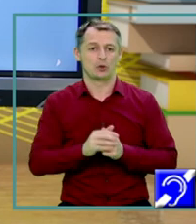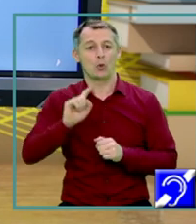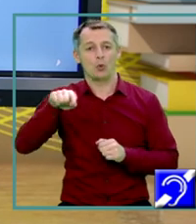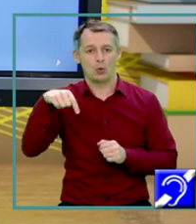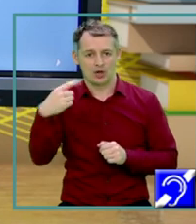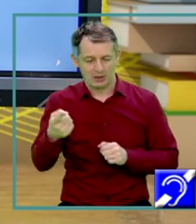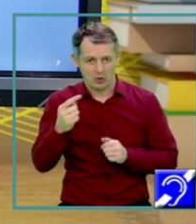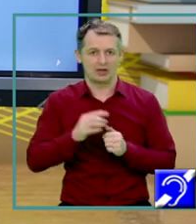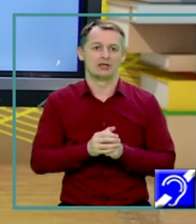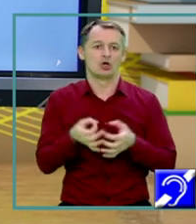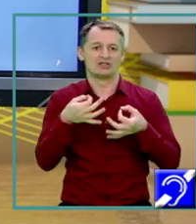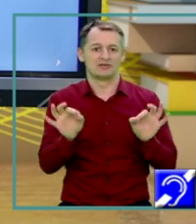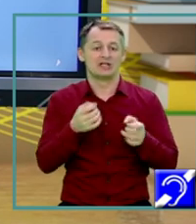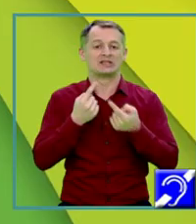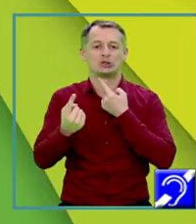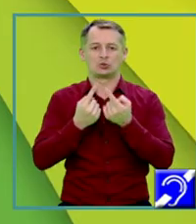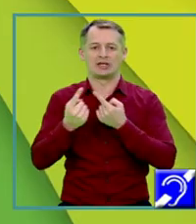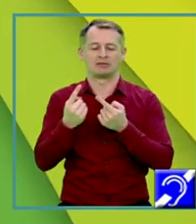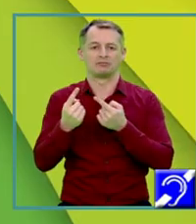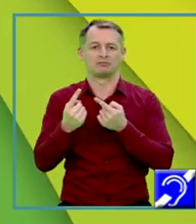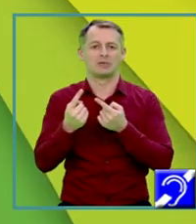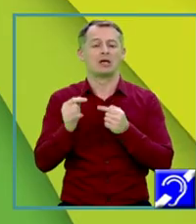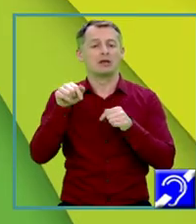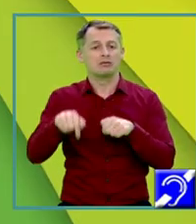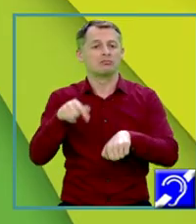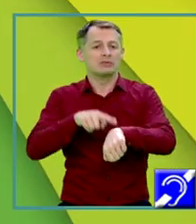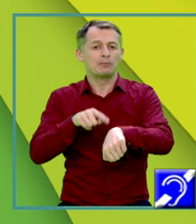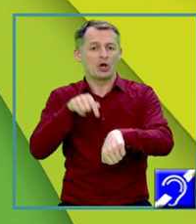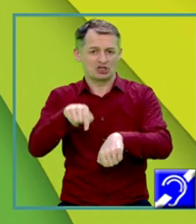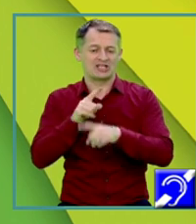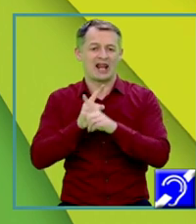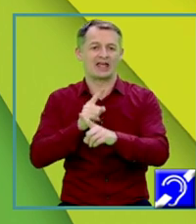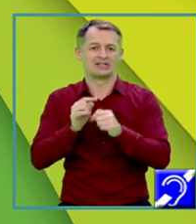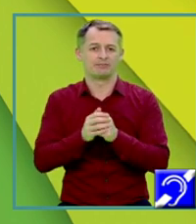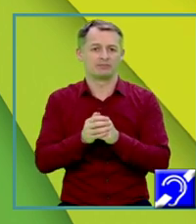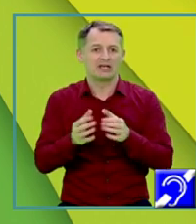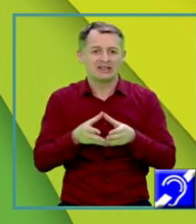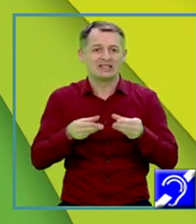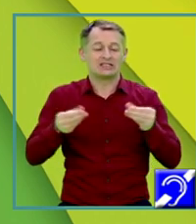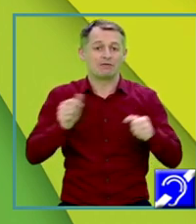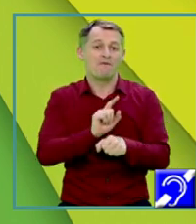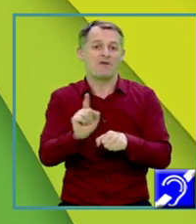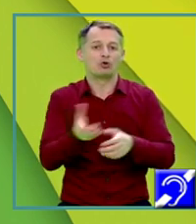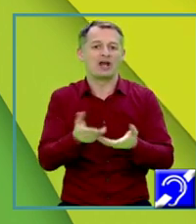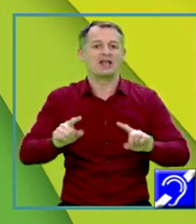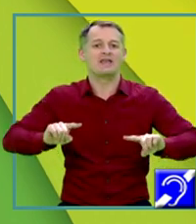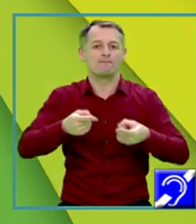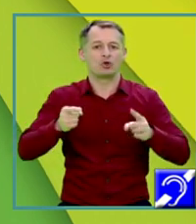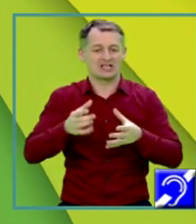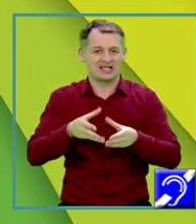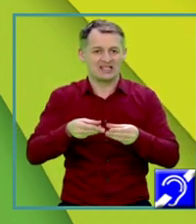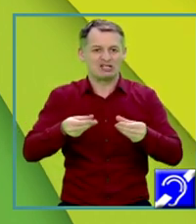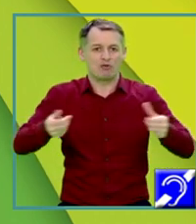Următoarele noțiuni vor fi discutate pe larg în cadrul acestei lecții. Dizolvarea, factorii care influențează